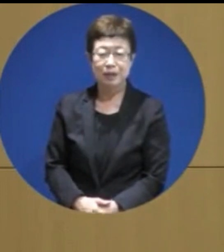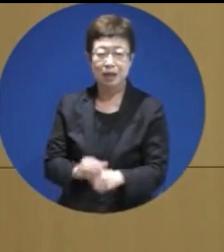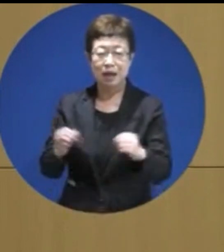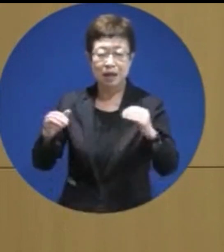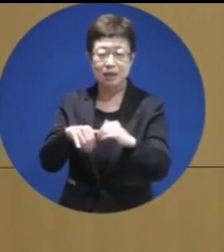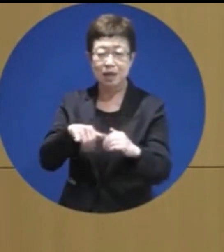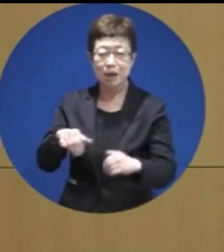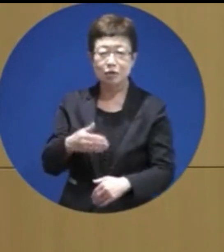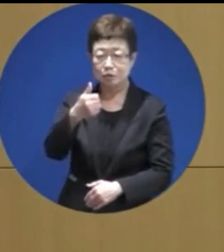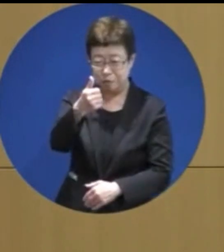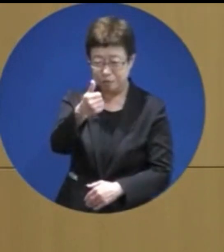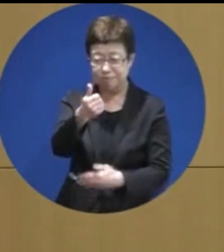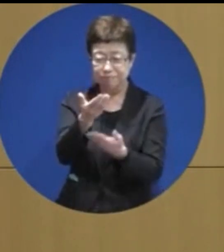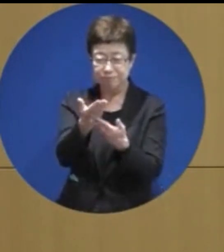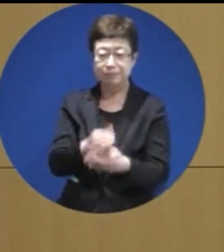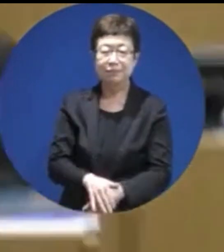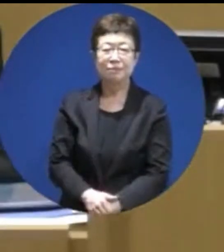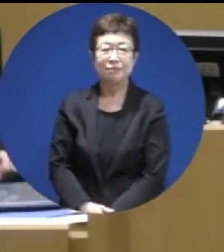長谷部区長。